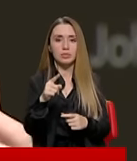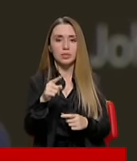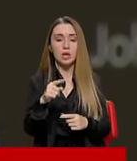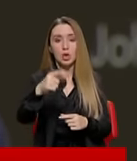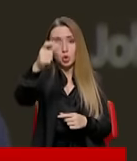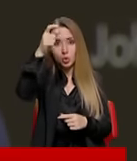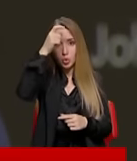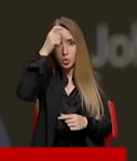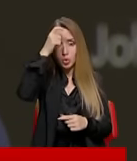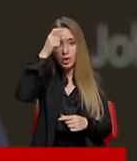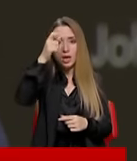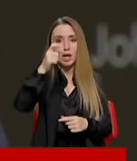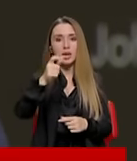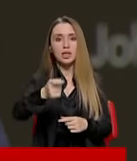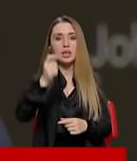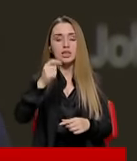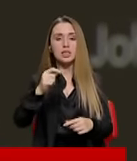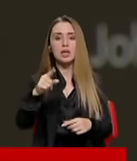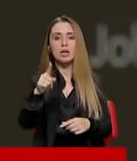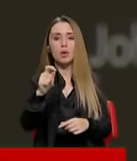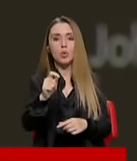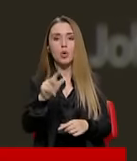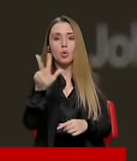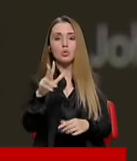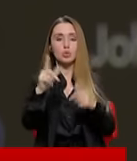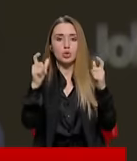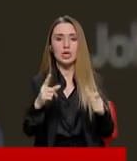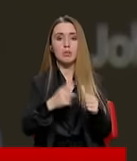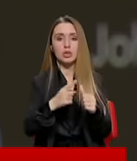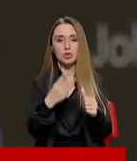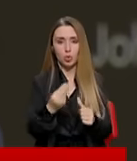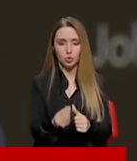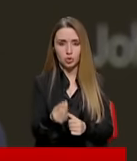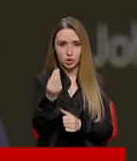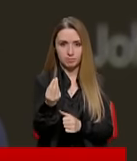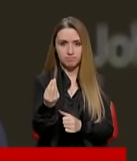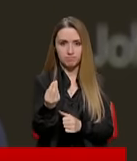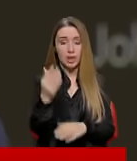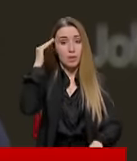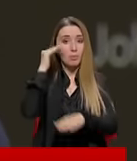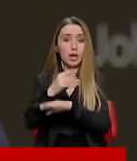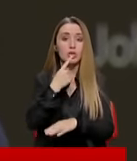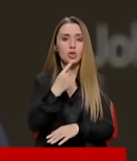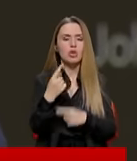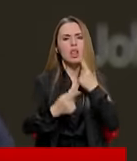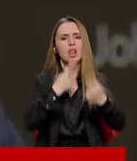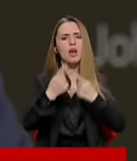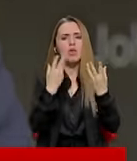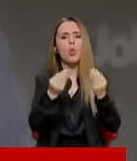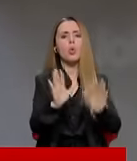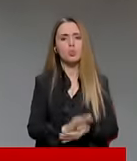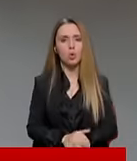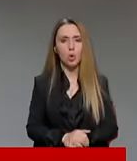Türkiye'yi de kredisini ölçen kuruluş tarafından 30 büyükşehir'de birinci çıkarttı yani battı diyorsun lafla batmıyor